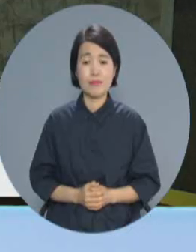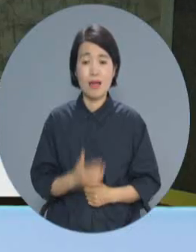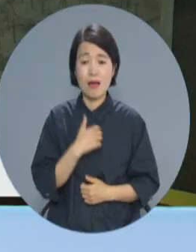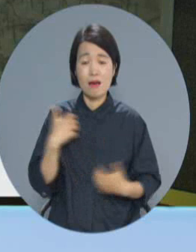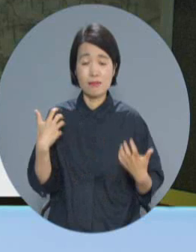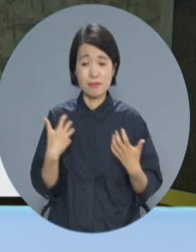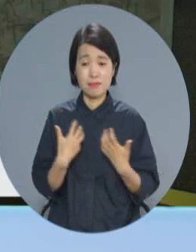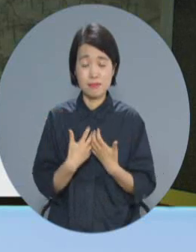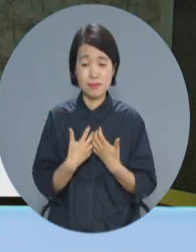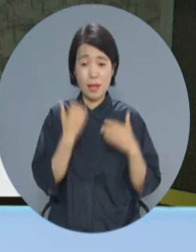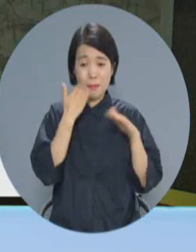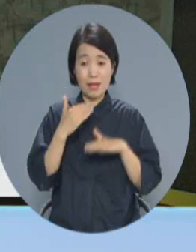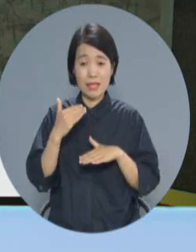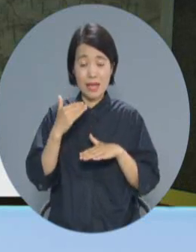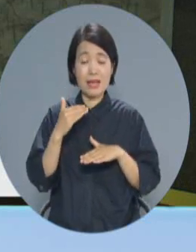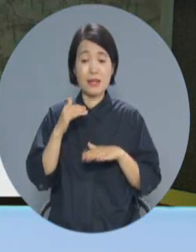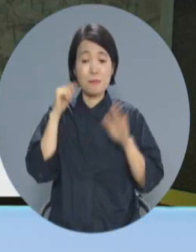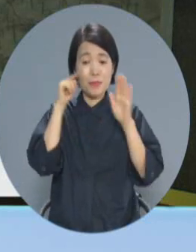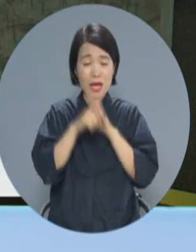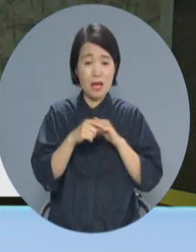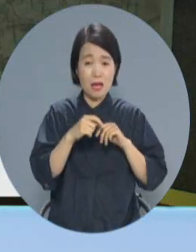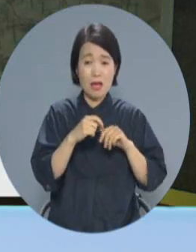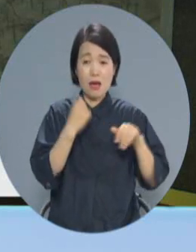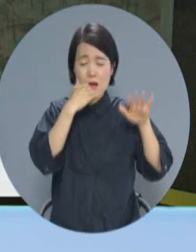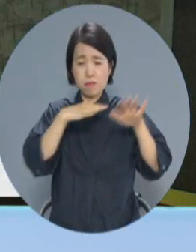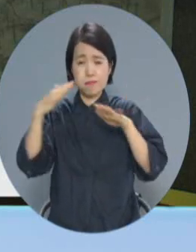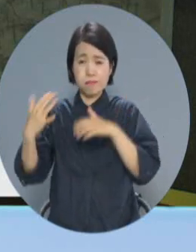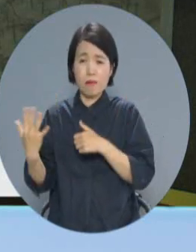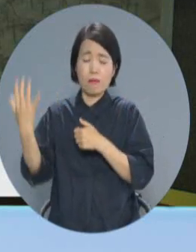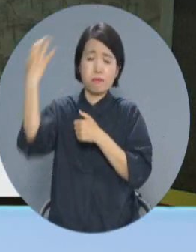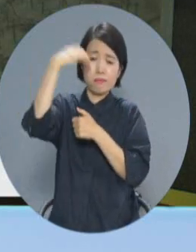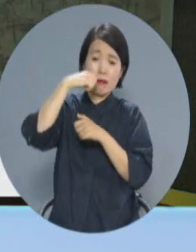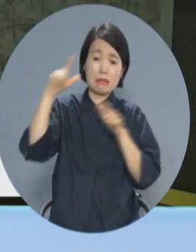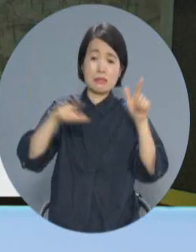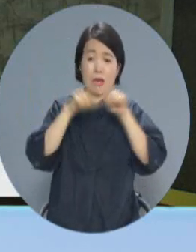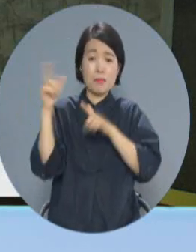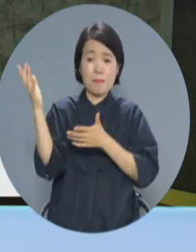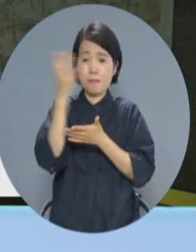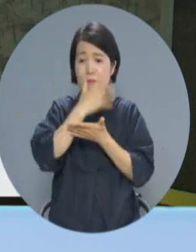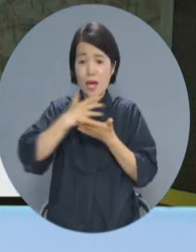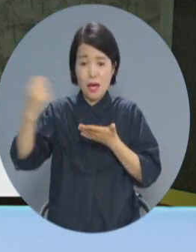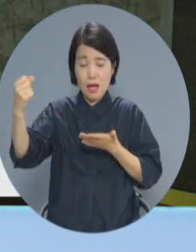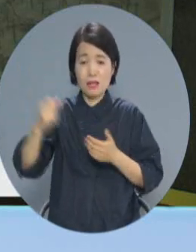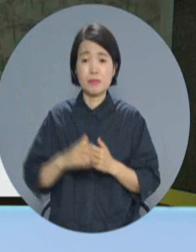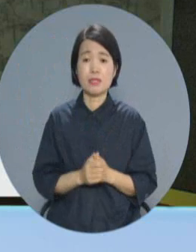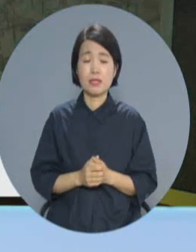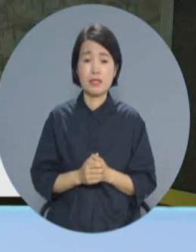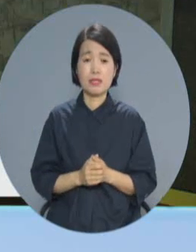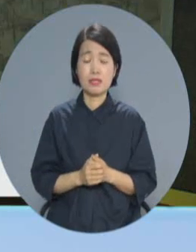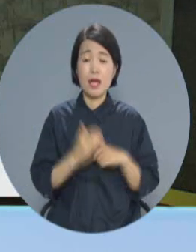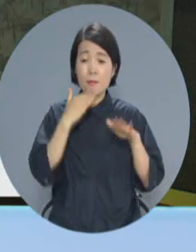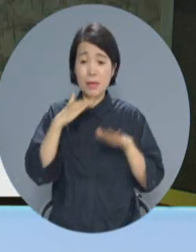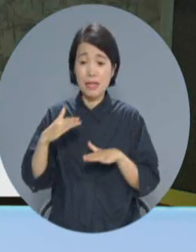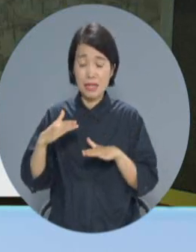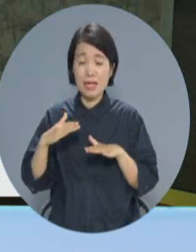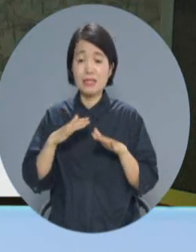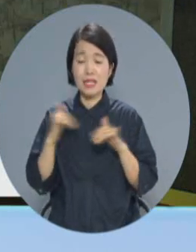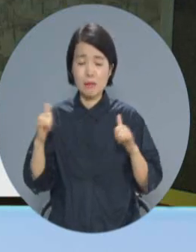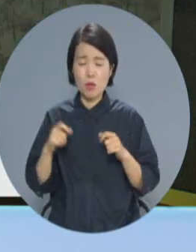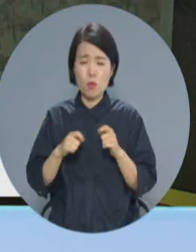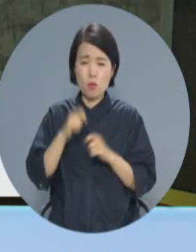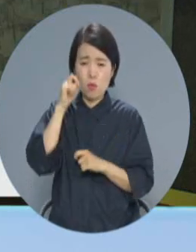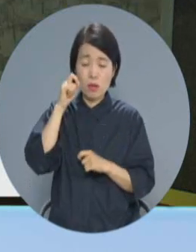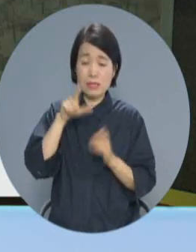풍요로움을 찾아 바다로 향하지만 험한 파도는 삶 자체를 앗아가기도 합니다. 이 때문에 바닷사람들은 오랜